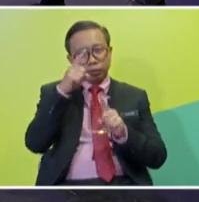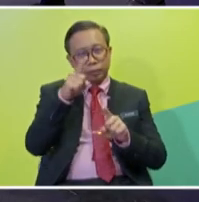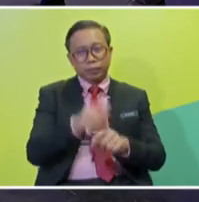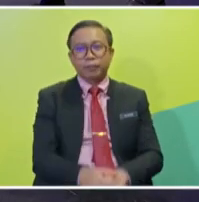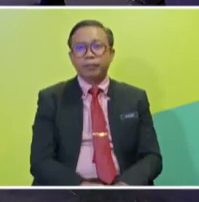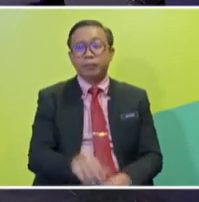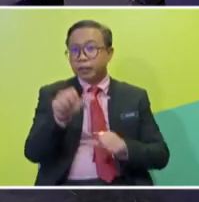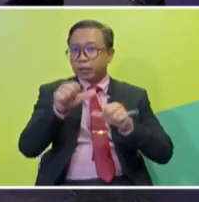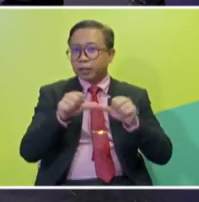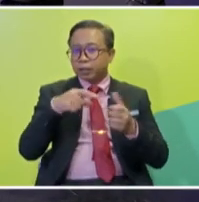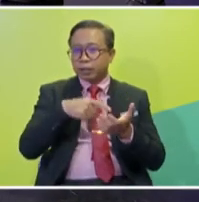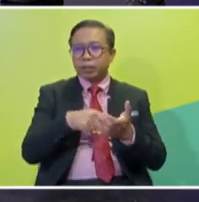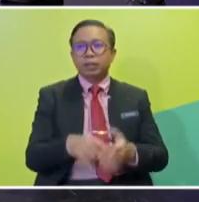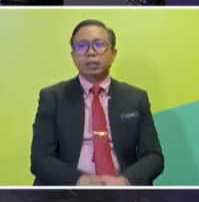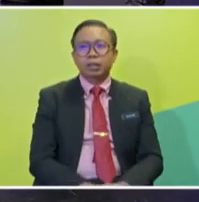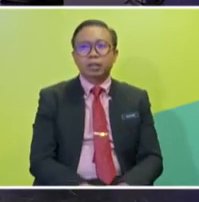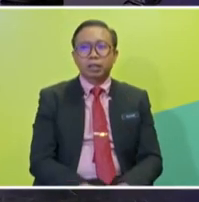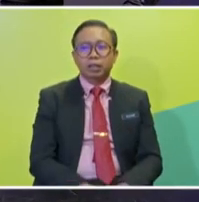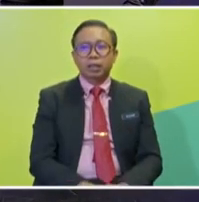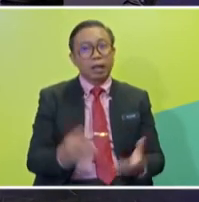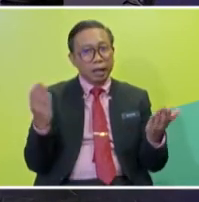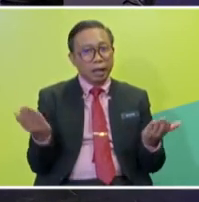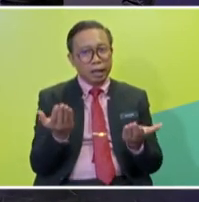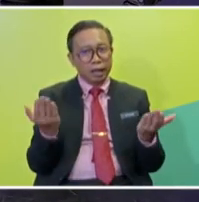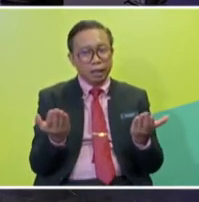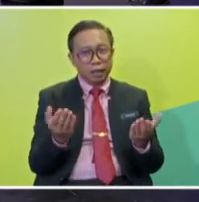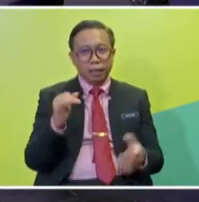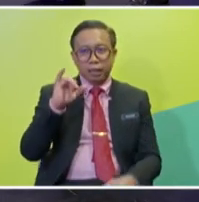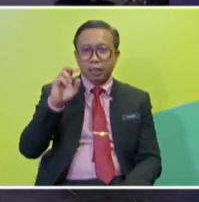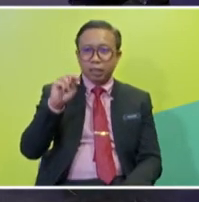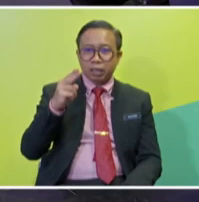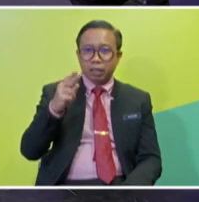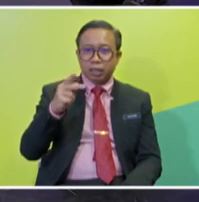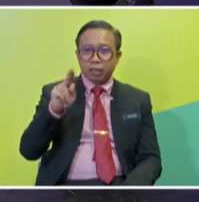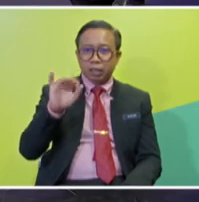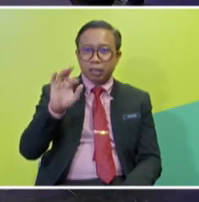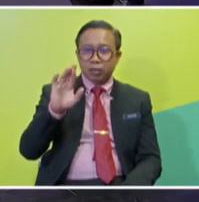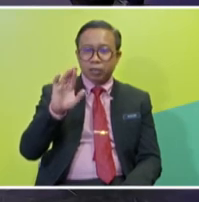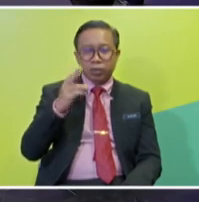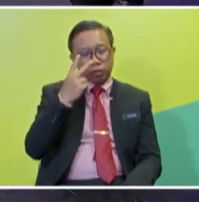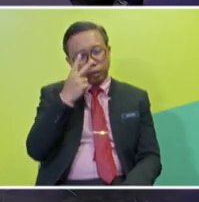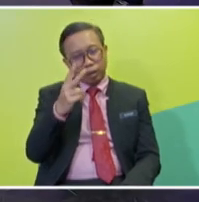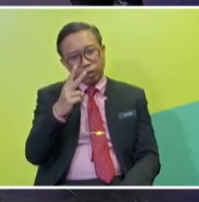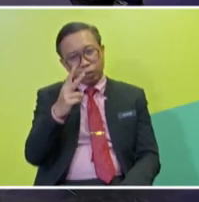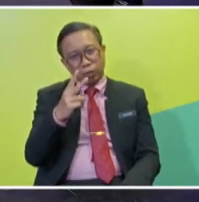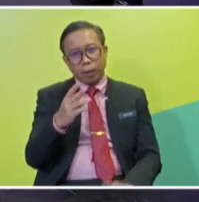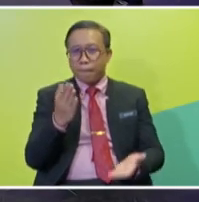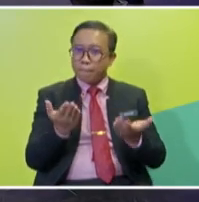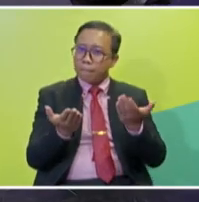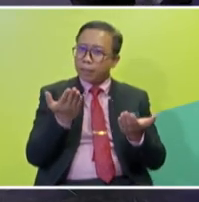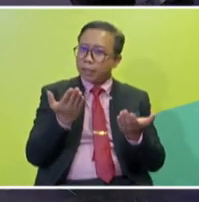activity ini sebenarnya kita galakkan itulah inkuiri penemuan apabila kita memerhati membanding